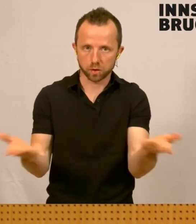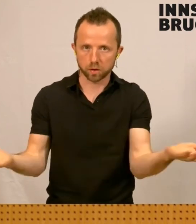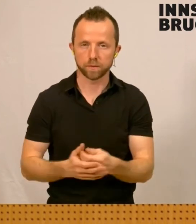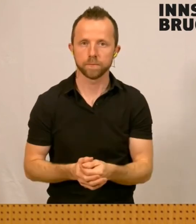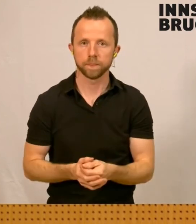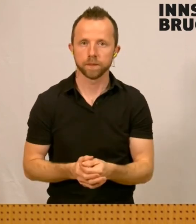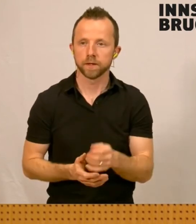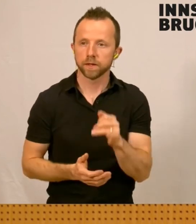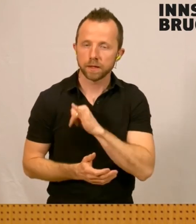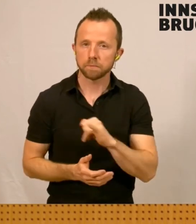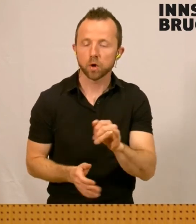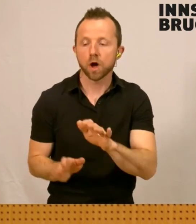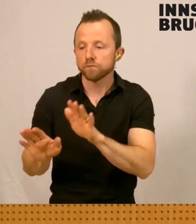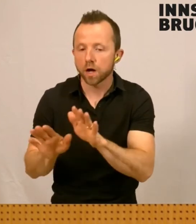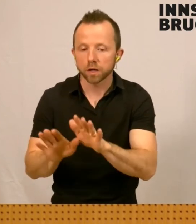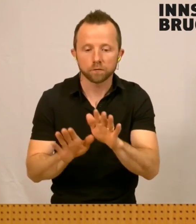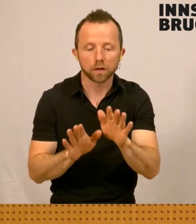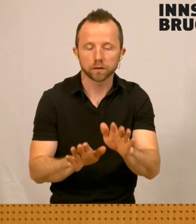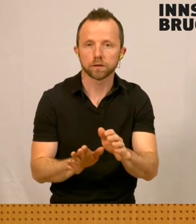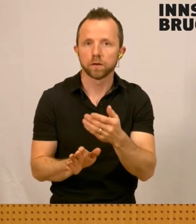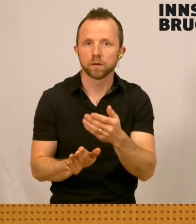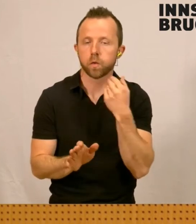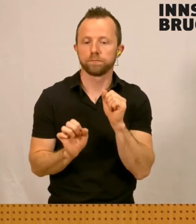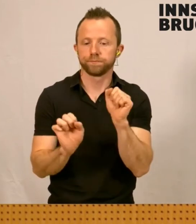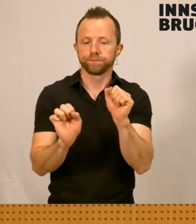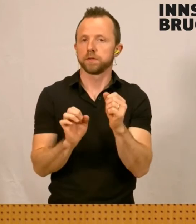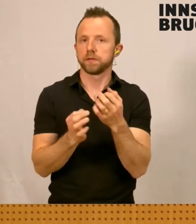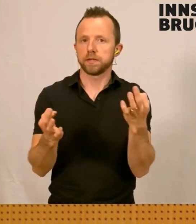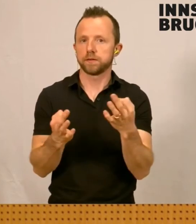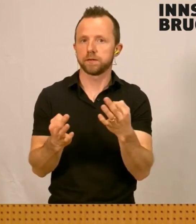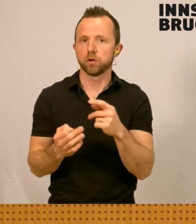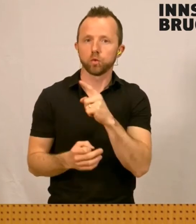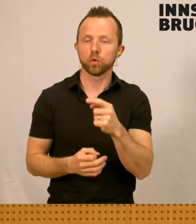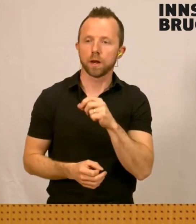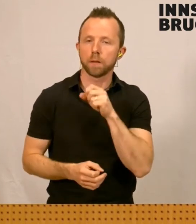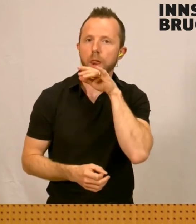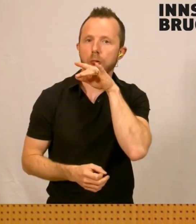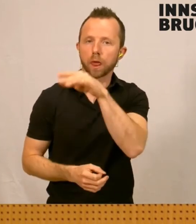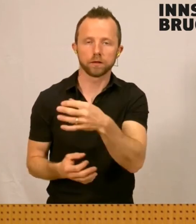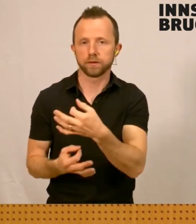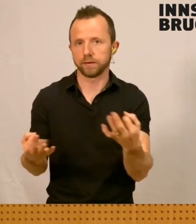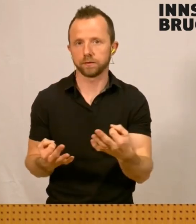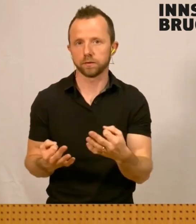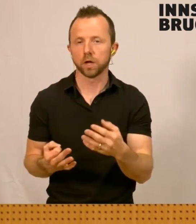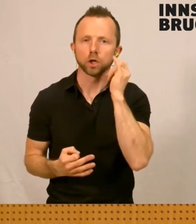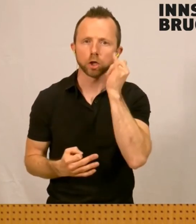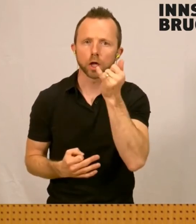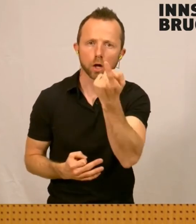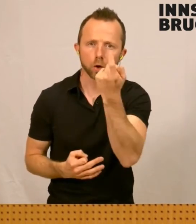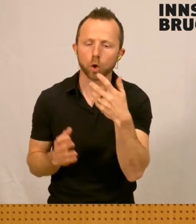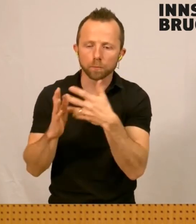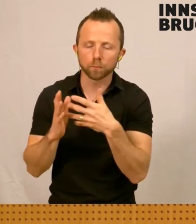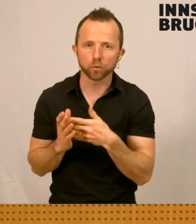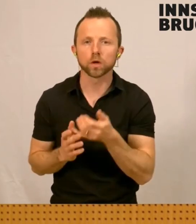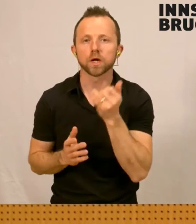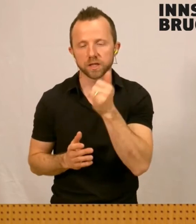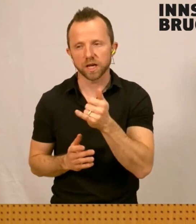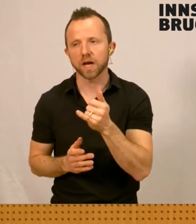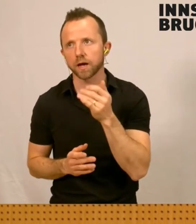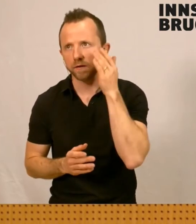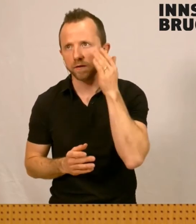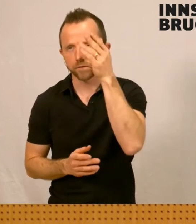Dauerhaftes Hinhalten, nicht reagieren, Aussagen im Sinne von wir prüfen, es muss sorgsam überlegt